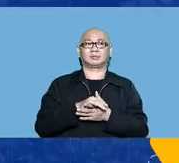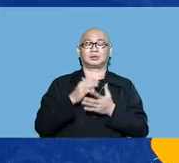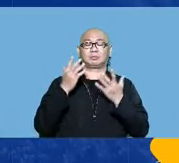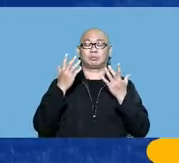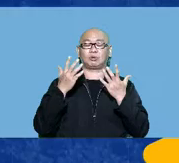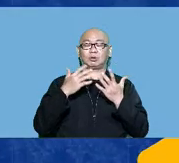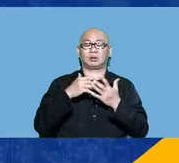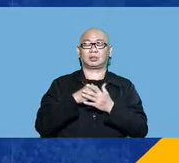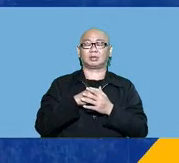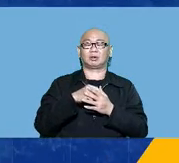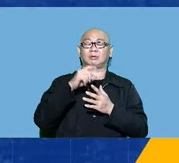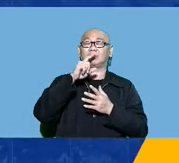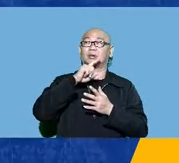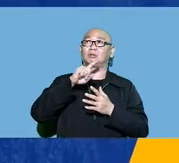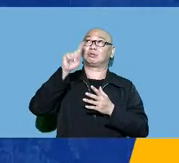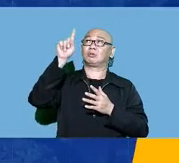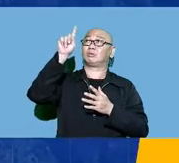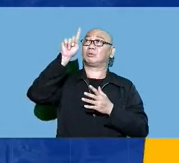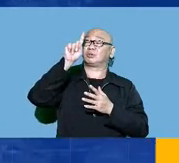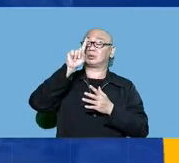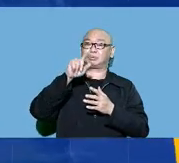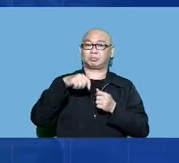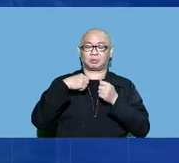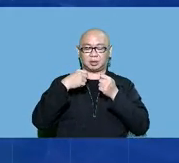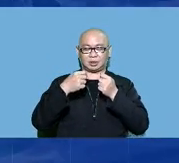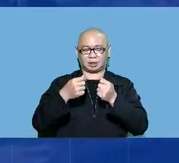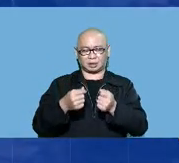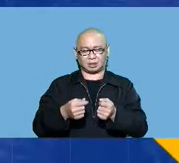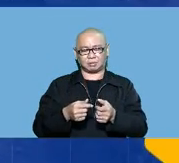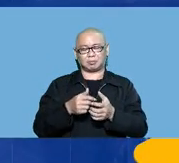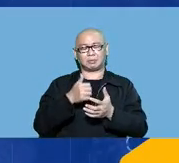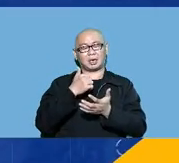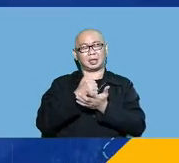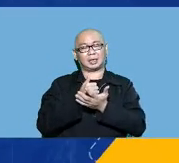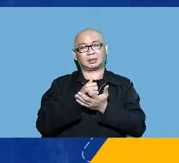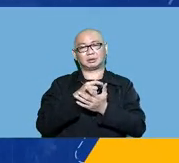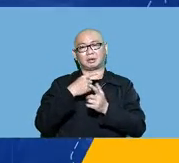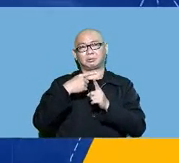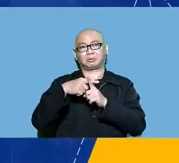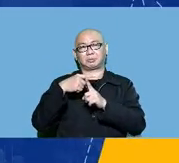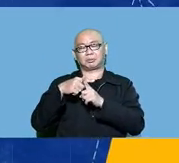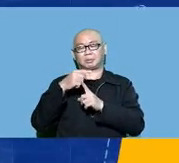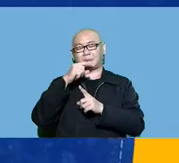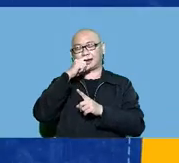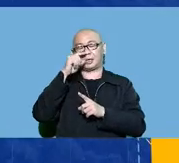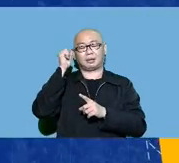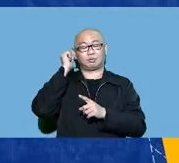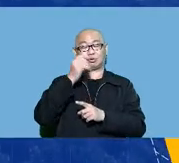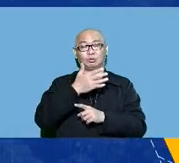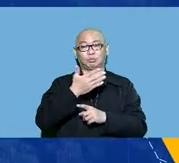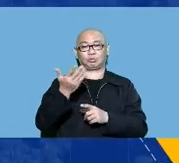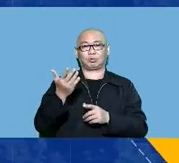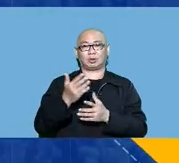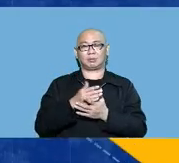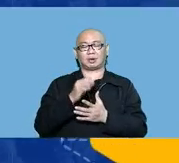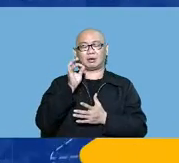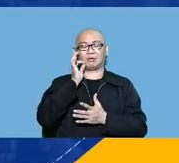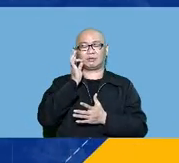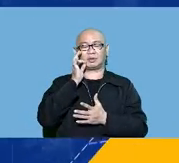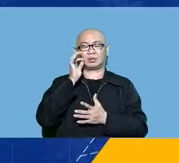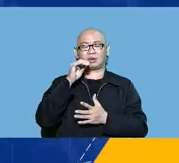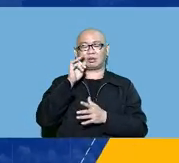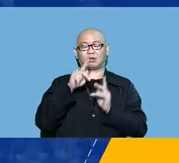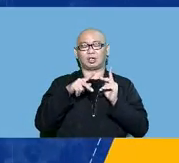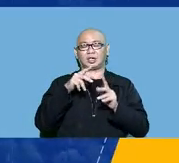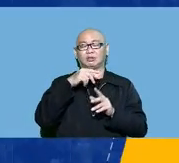Semoga Allah SWT memberikan balasan pahala dan kebaikan kelipat ganda kepada Bapak-Ibu sekalian. Sekian, mohon maaf atas segala